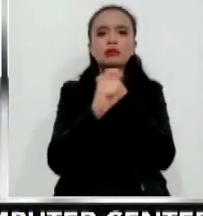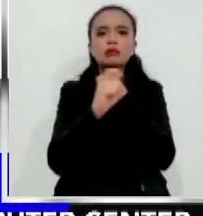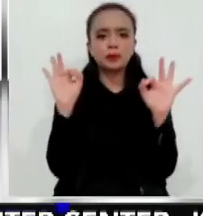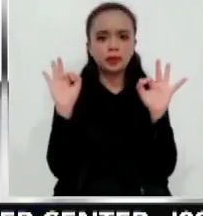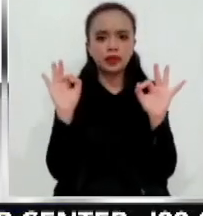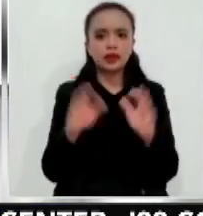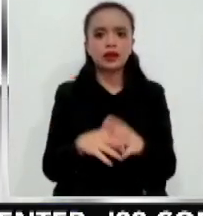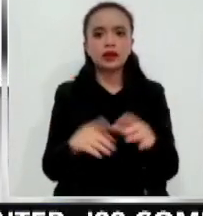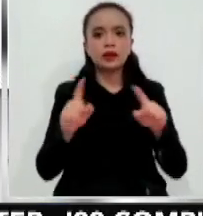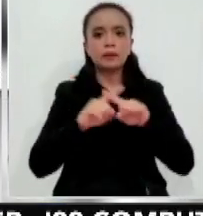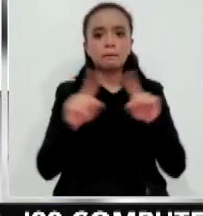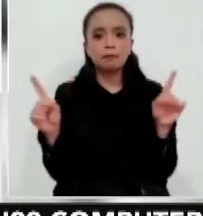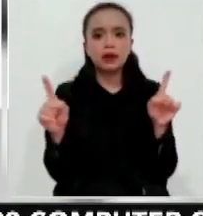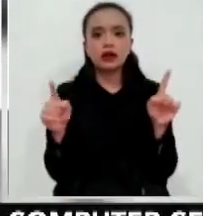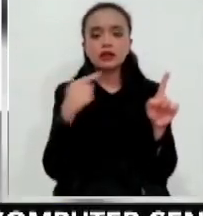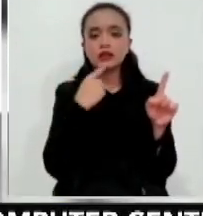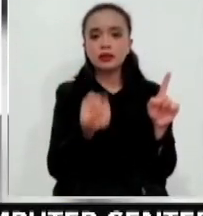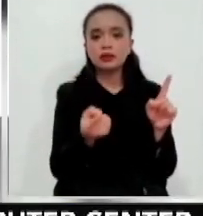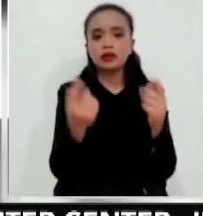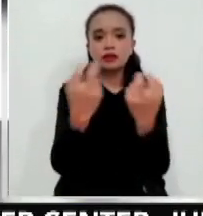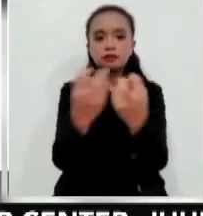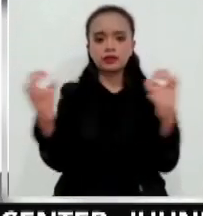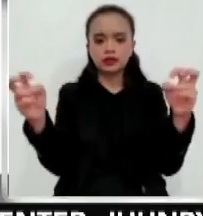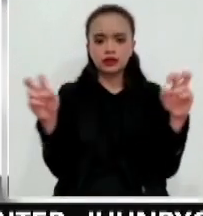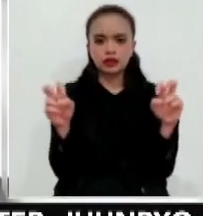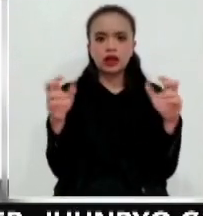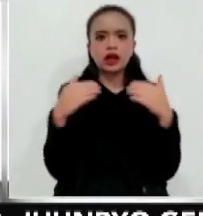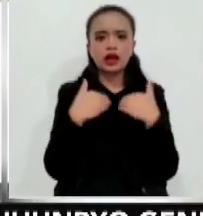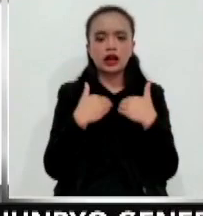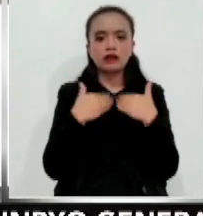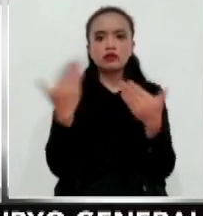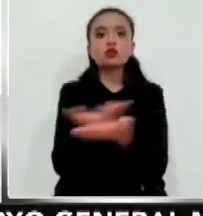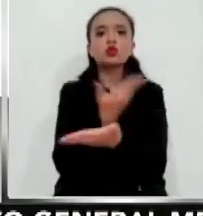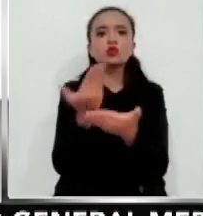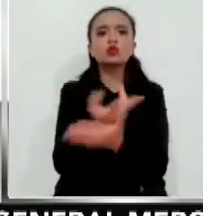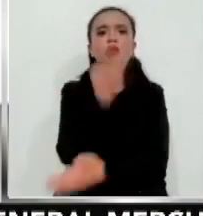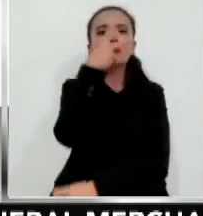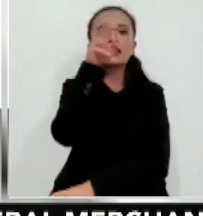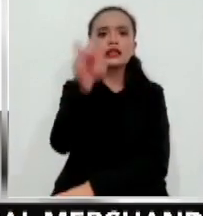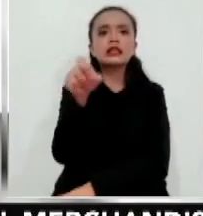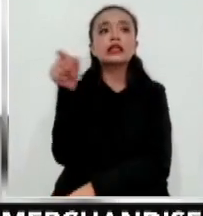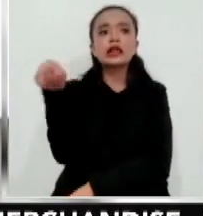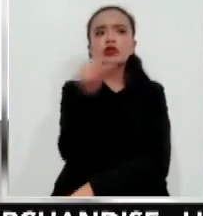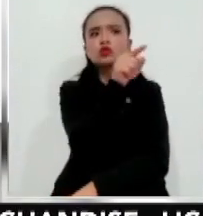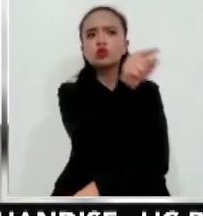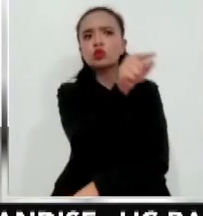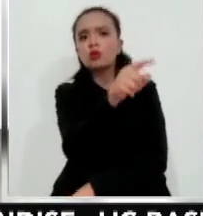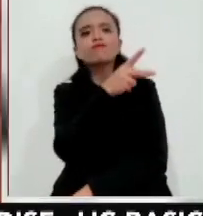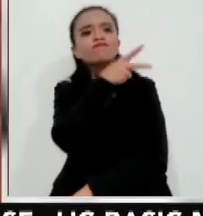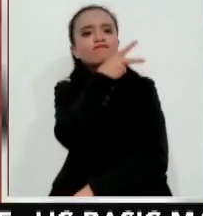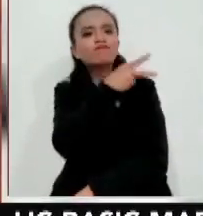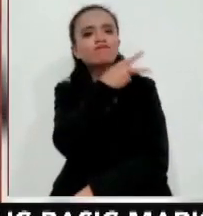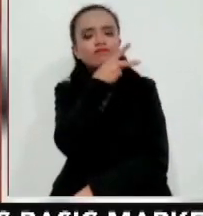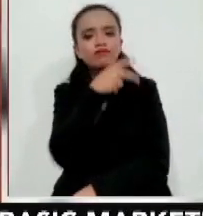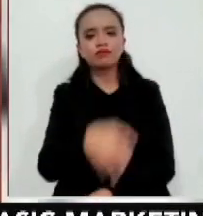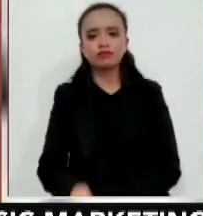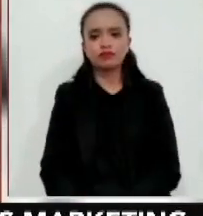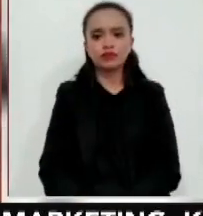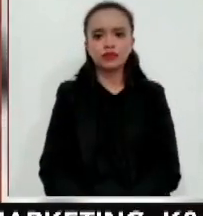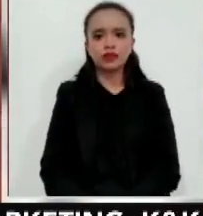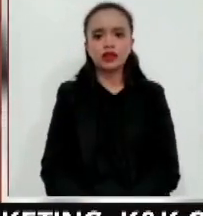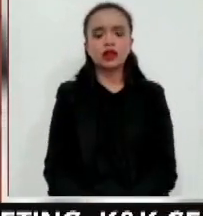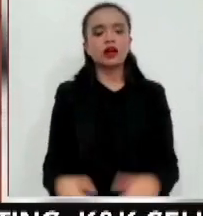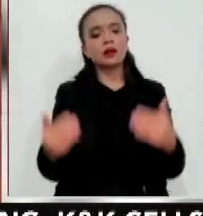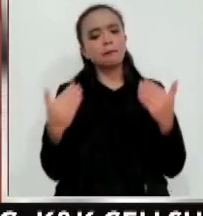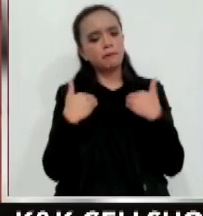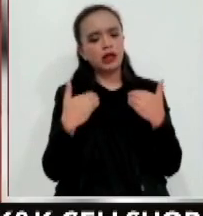ang panel of prosecutors nagharap ng bagong saksi na itinuro ang mga akusado. Ipapato, meron tayong hawak